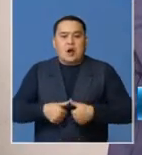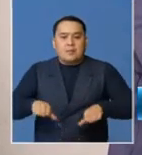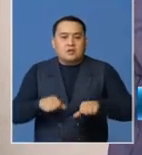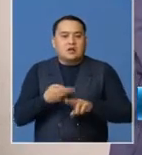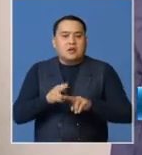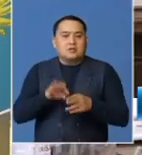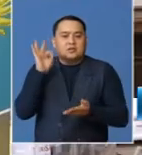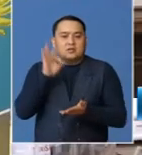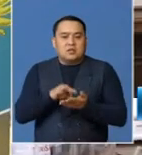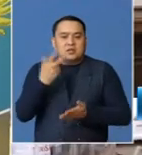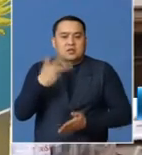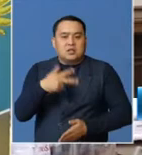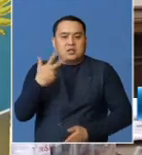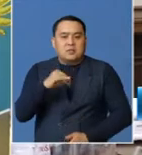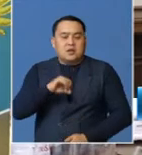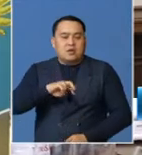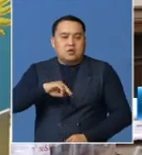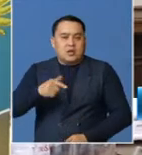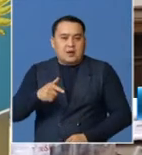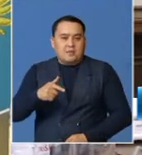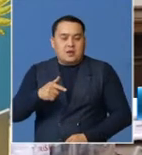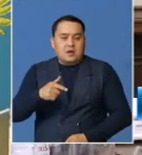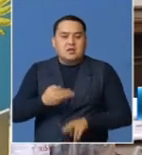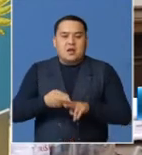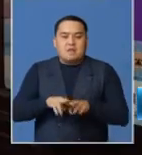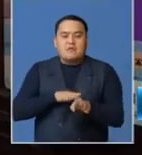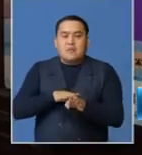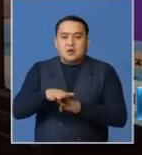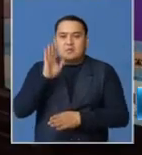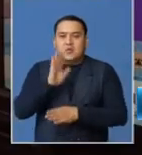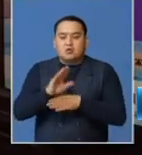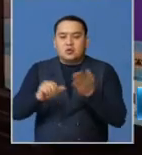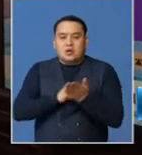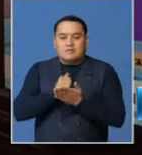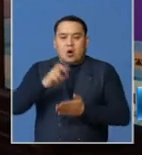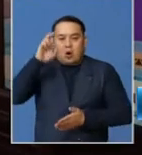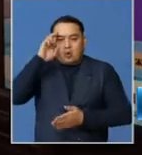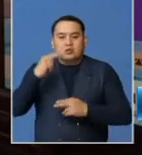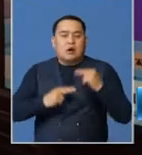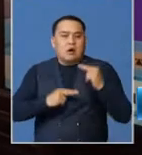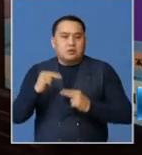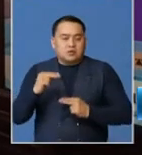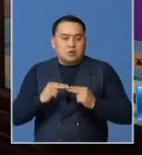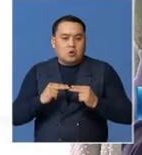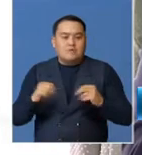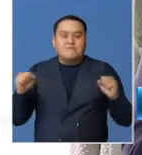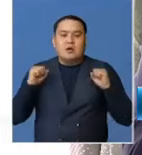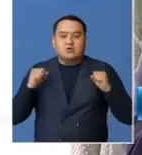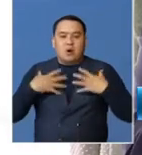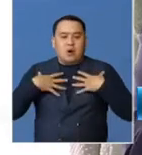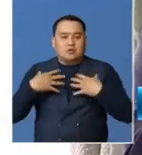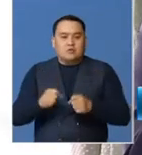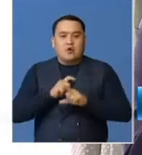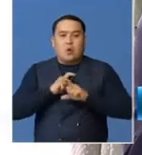эти цели выделят 33 миллиона тенге. А для выполнения поручения главы государства по строительству